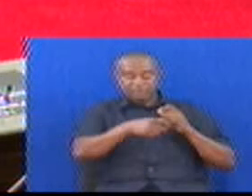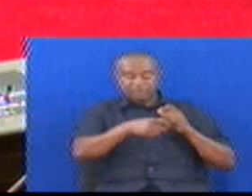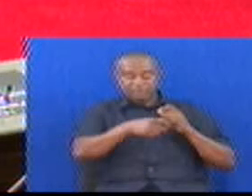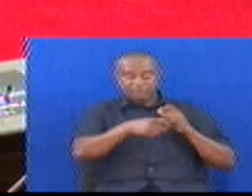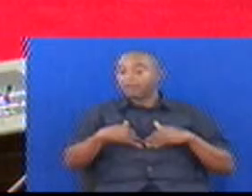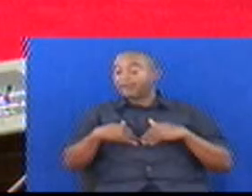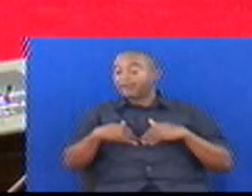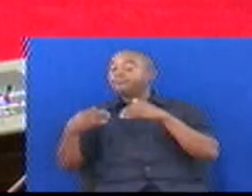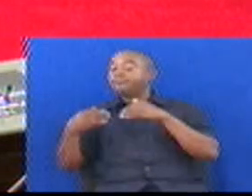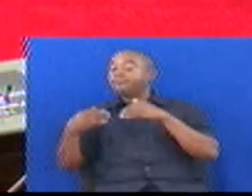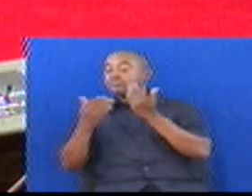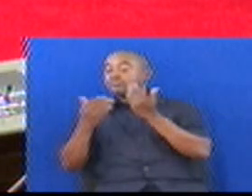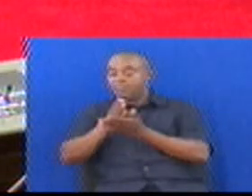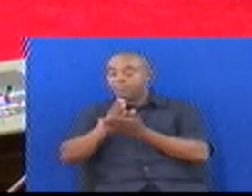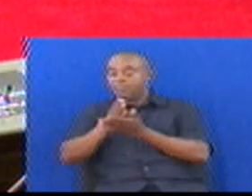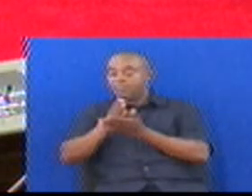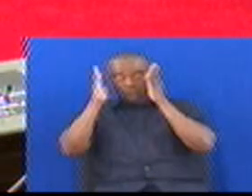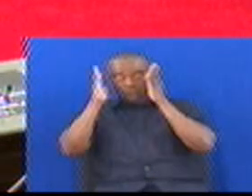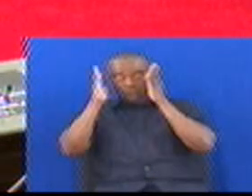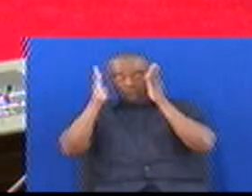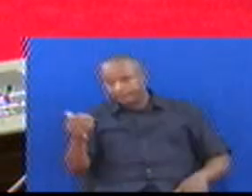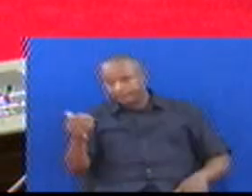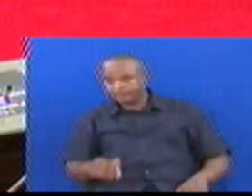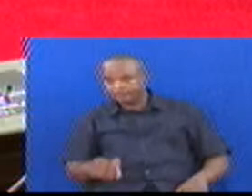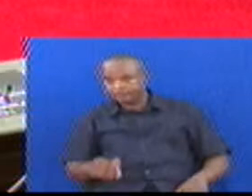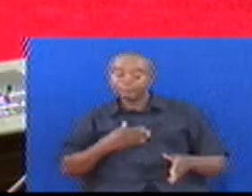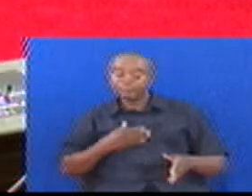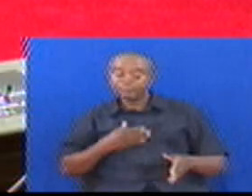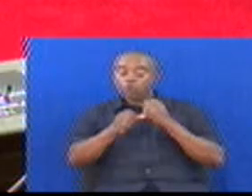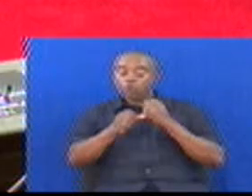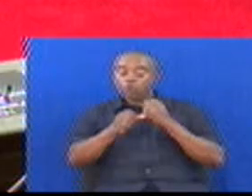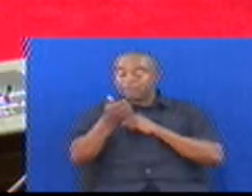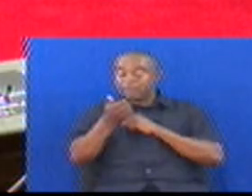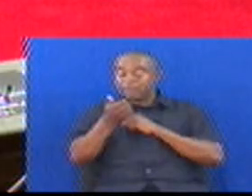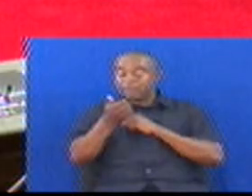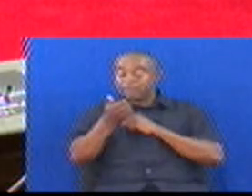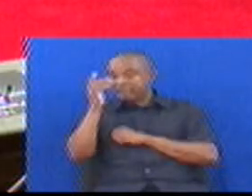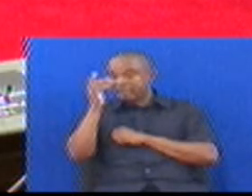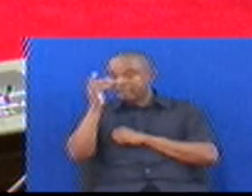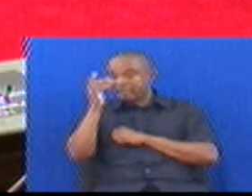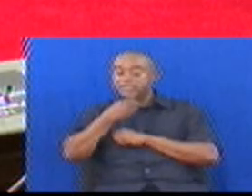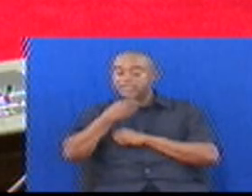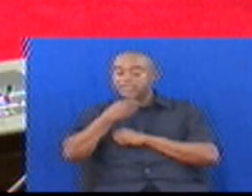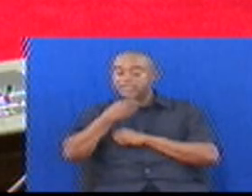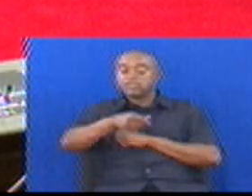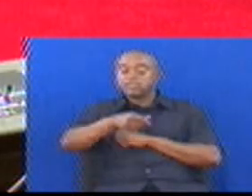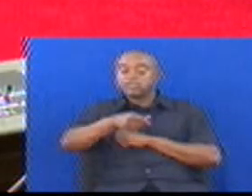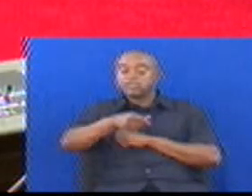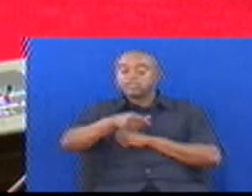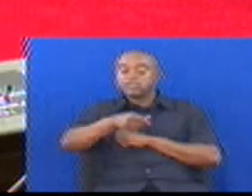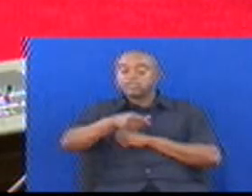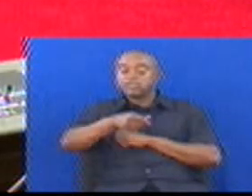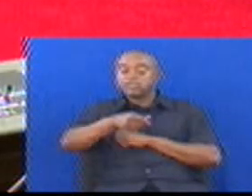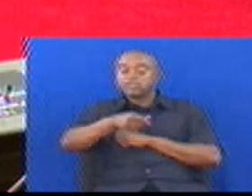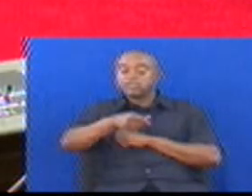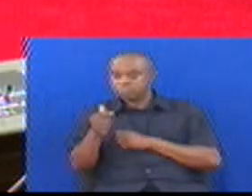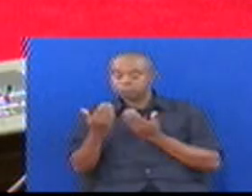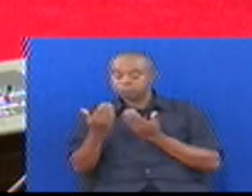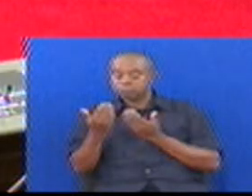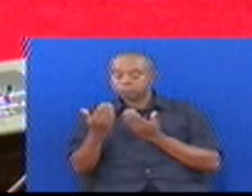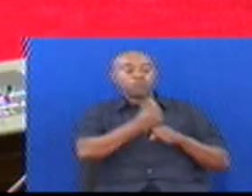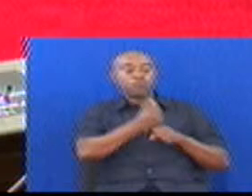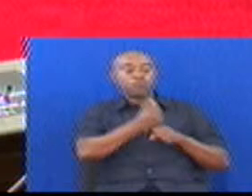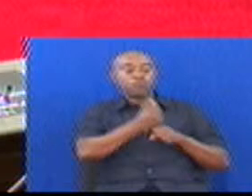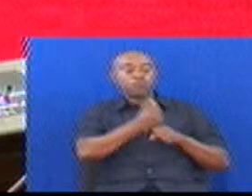imekamilika. Mheshimiwa Spika, kwa niaba ya serikali natoa pongezi kwa Watanzania wote,